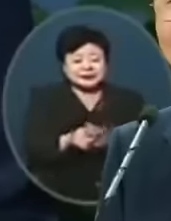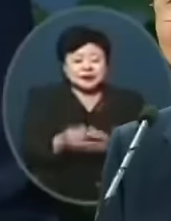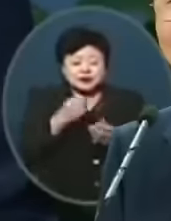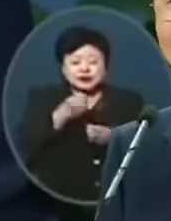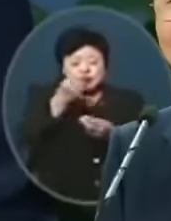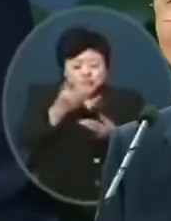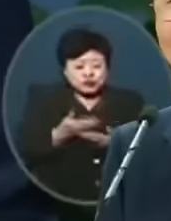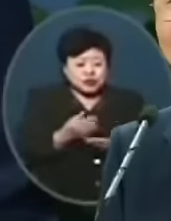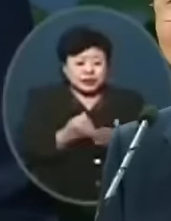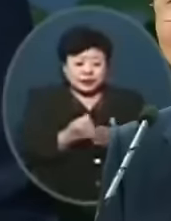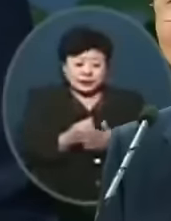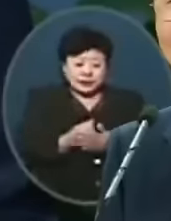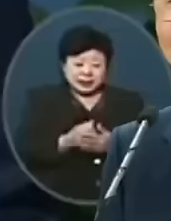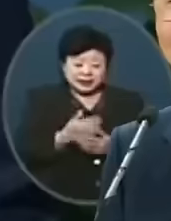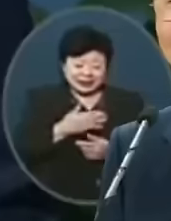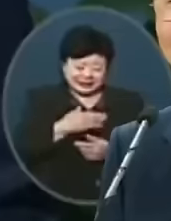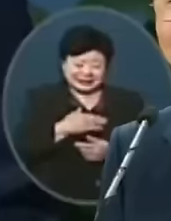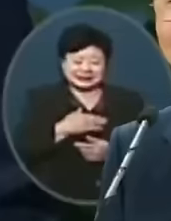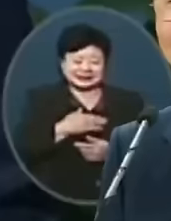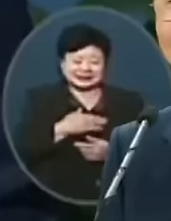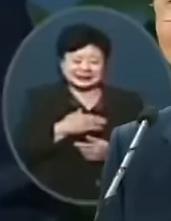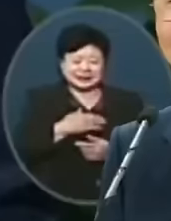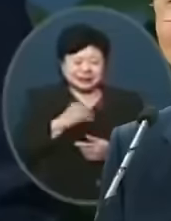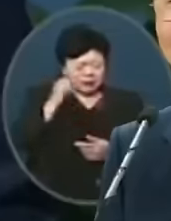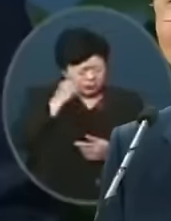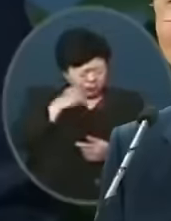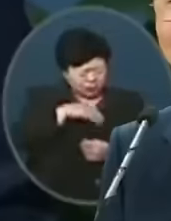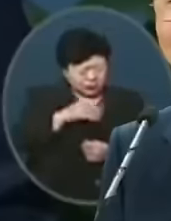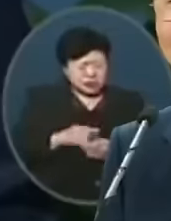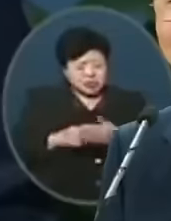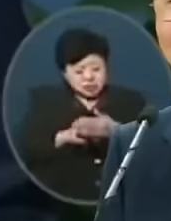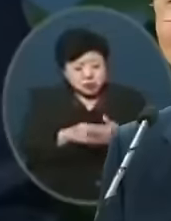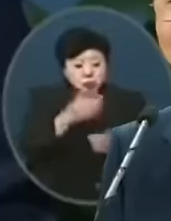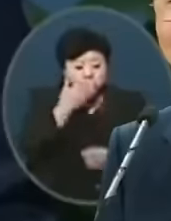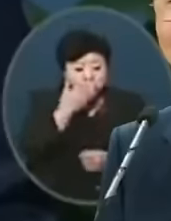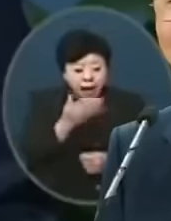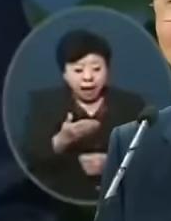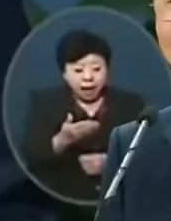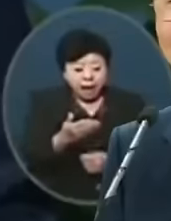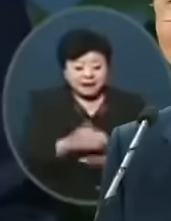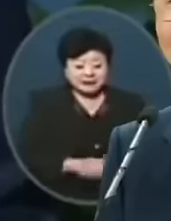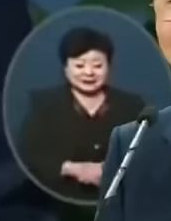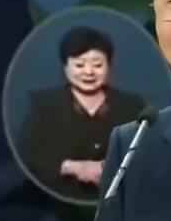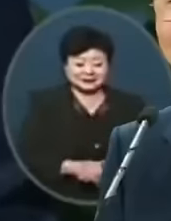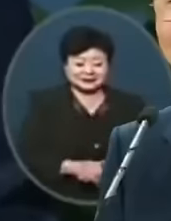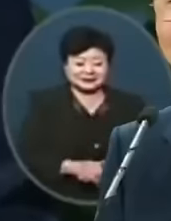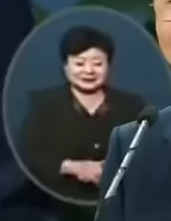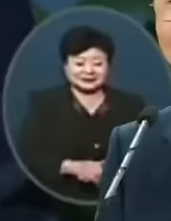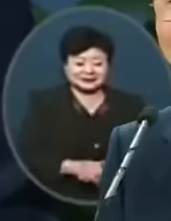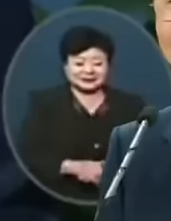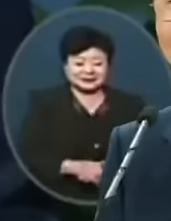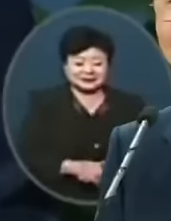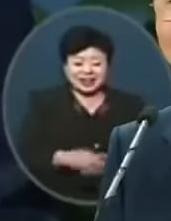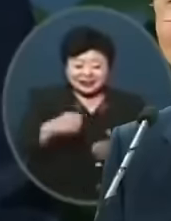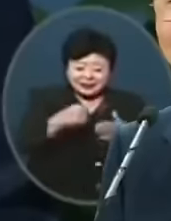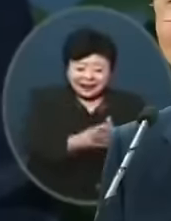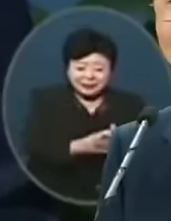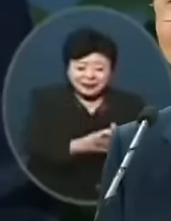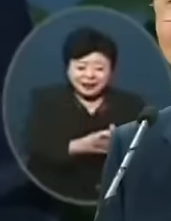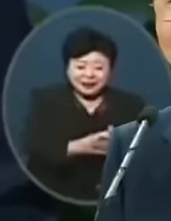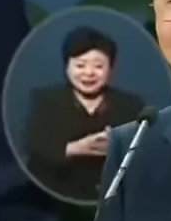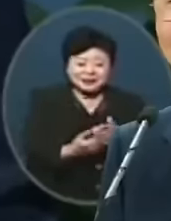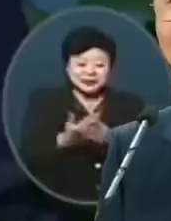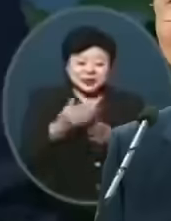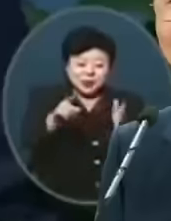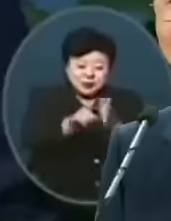축복해 주심으로 나는 이 어려운 환경을 극복할 수 있다. 이러한 담대한 용기가